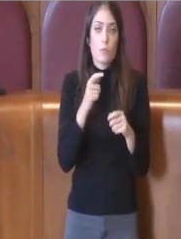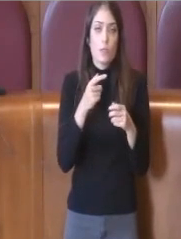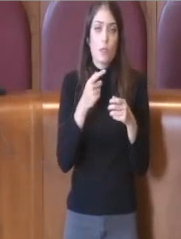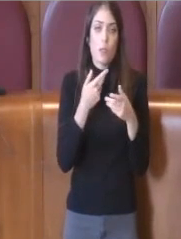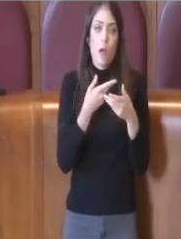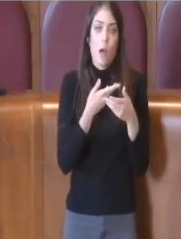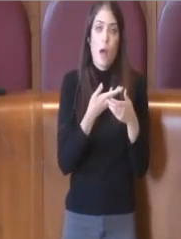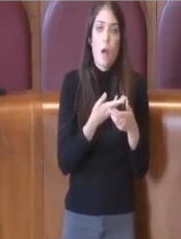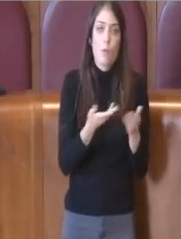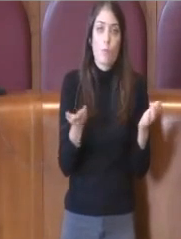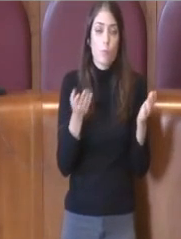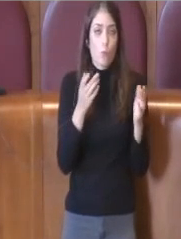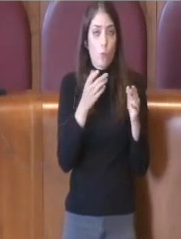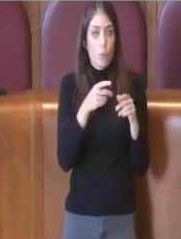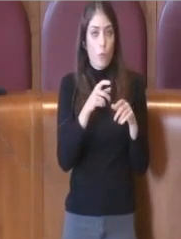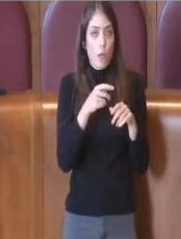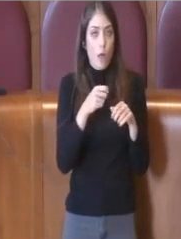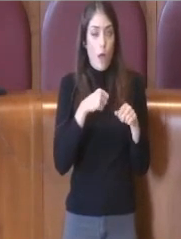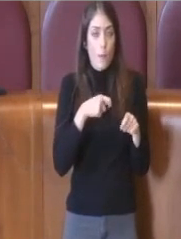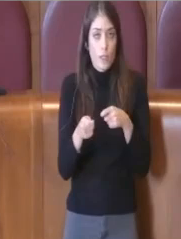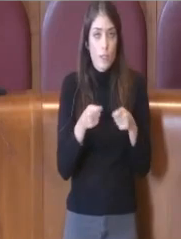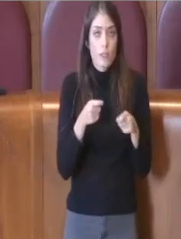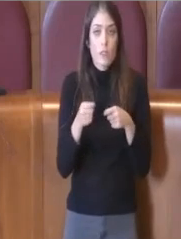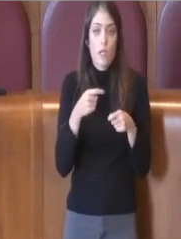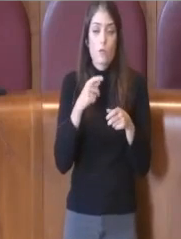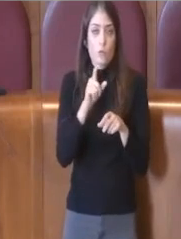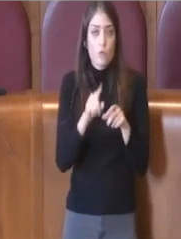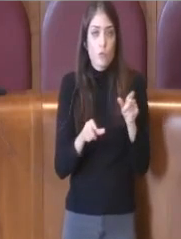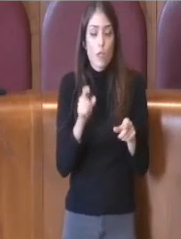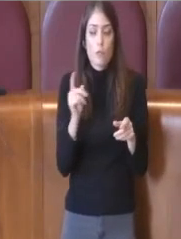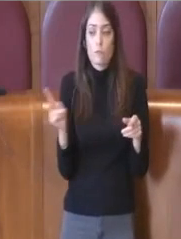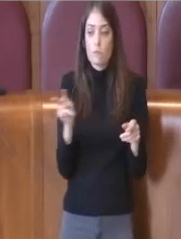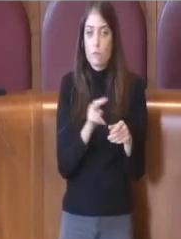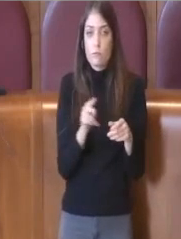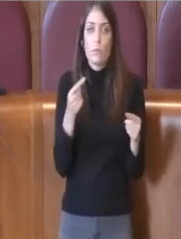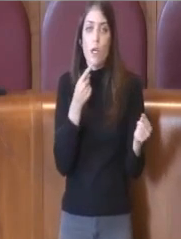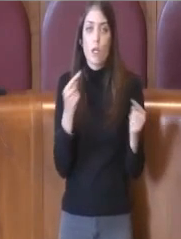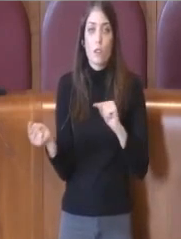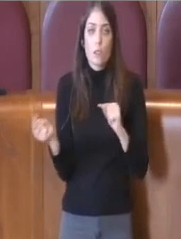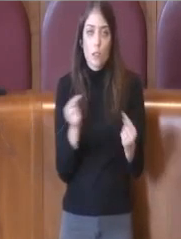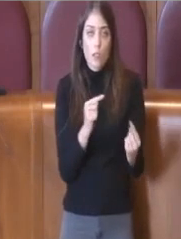amministrazione, ai cittadini, una collaborazione e quindi un dialogo su quelli che devono essere